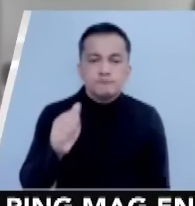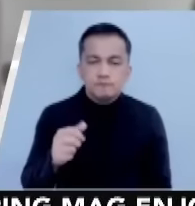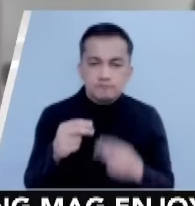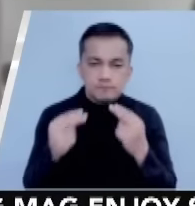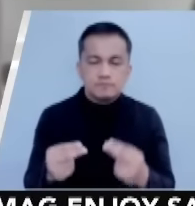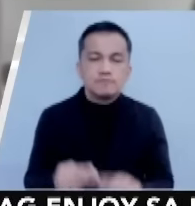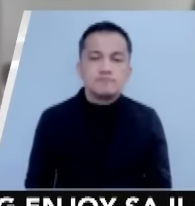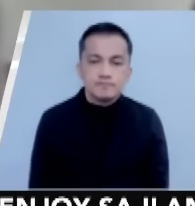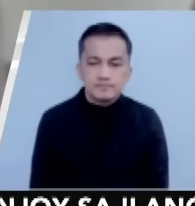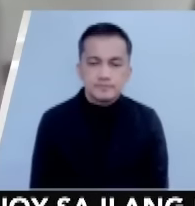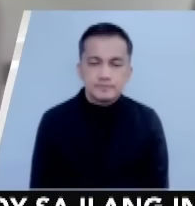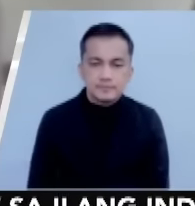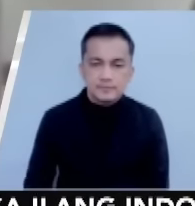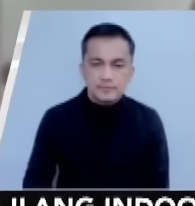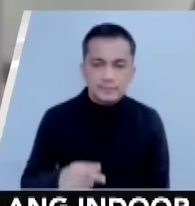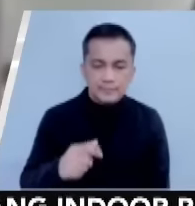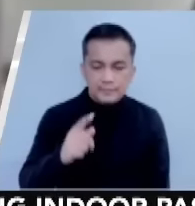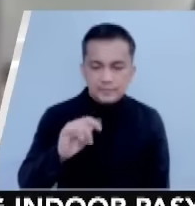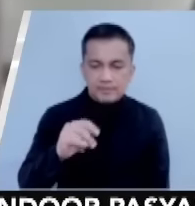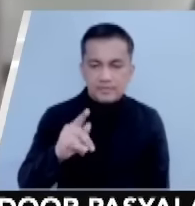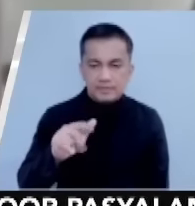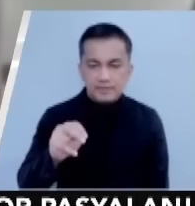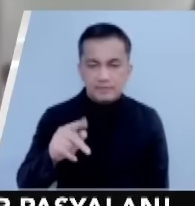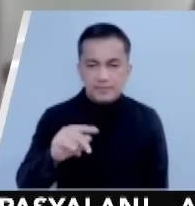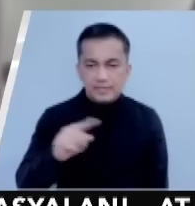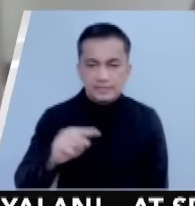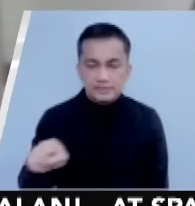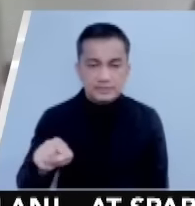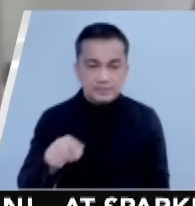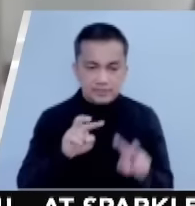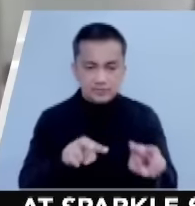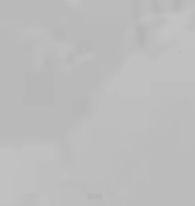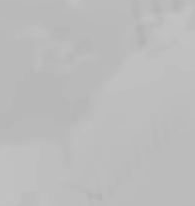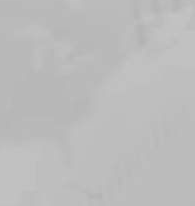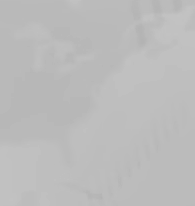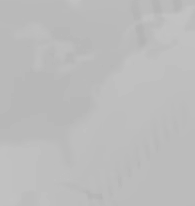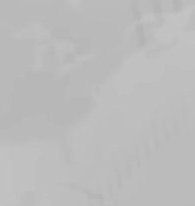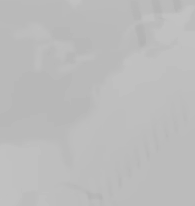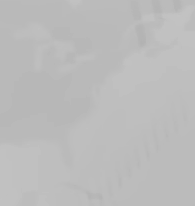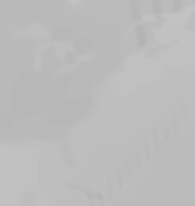Tina Panganiban Perez nakatutok 24 Oras